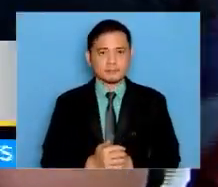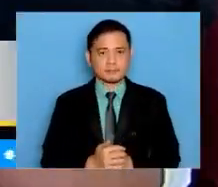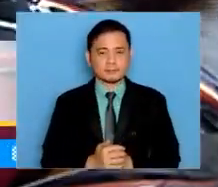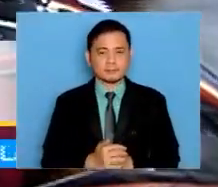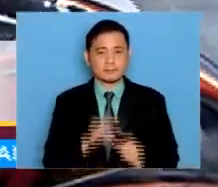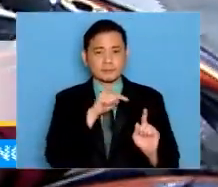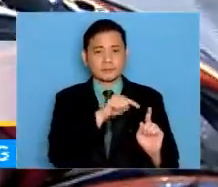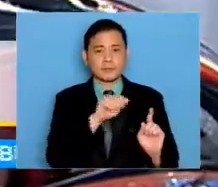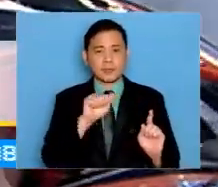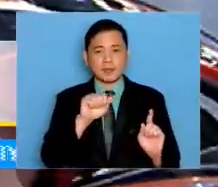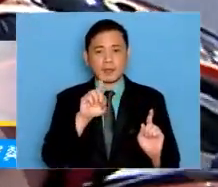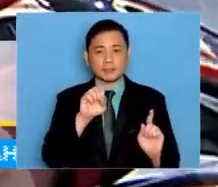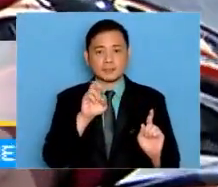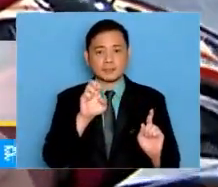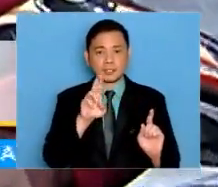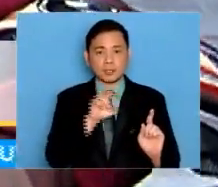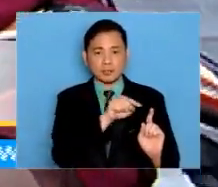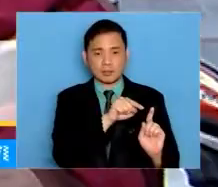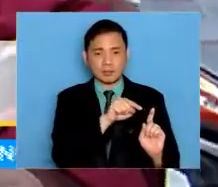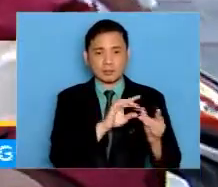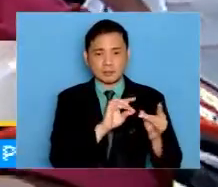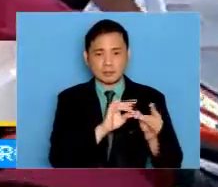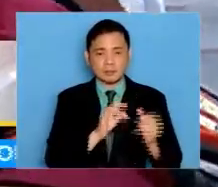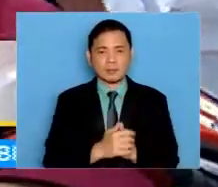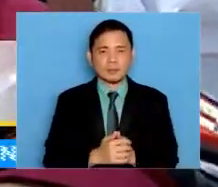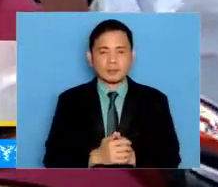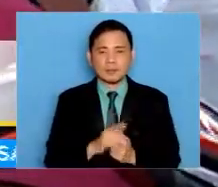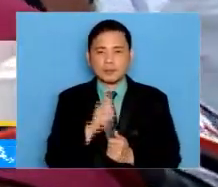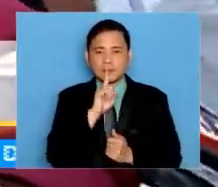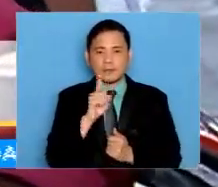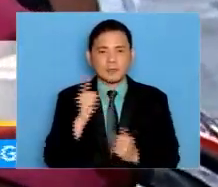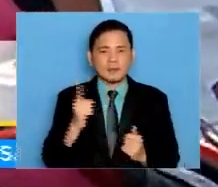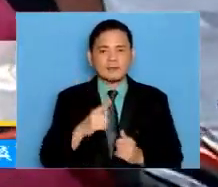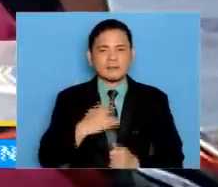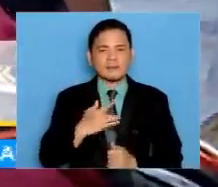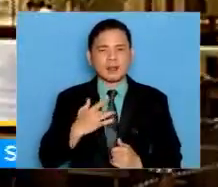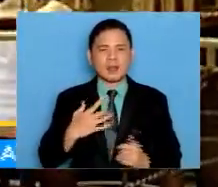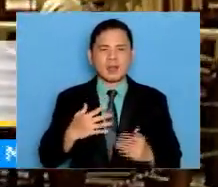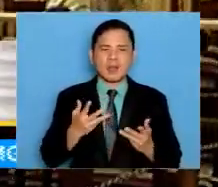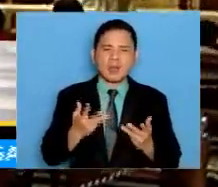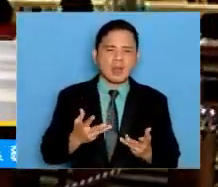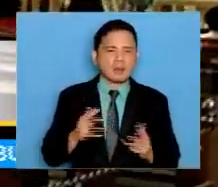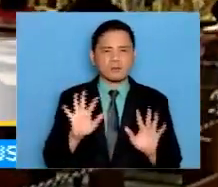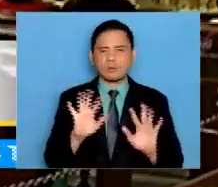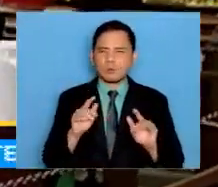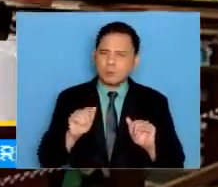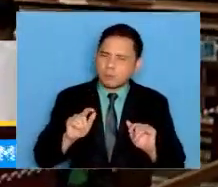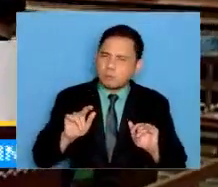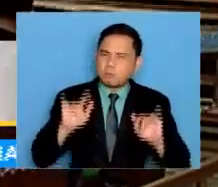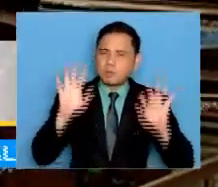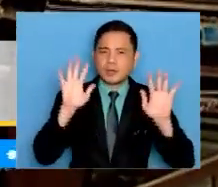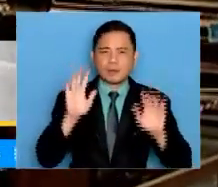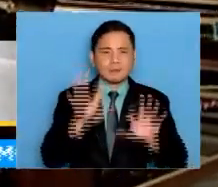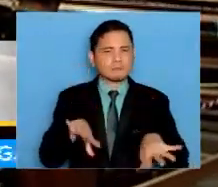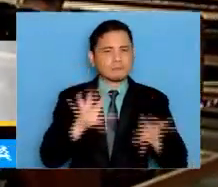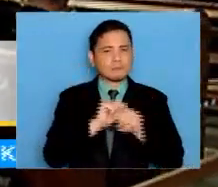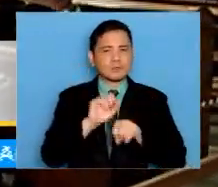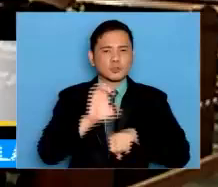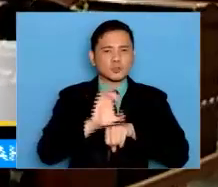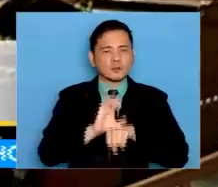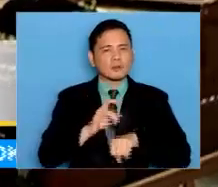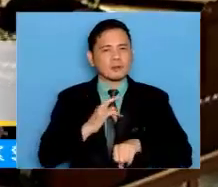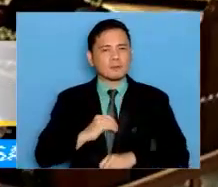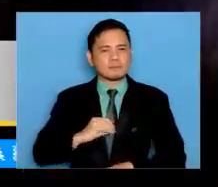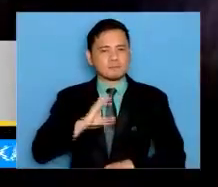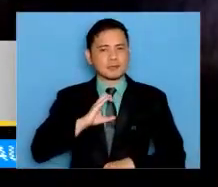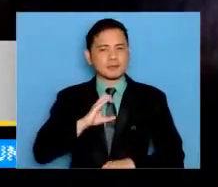Eder. Ramdam niya raw na gumaan ang kanyang pakiramdam matapos makapagsimba. Maisa lang siyang panalangin ngayong Semana Santa